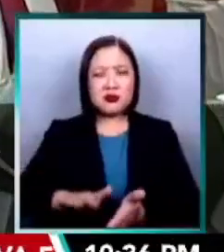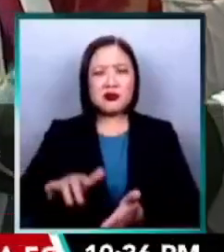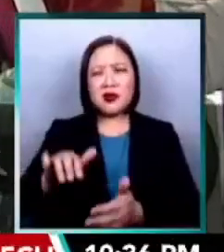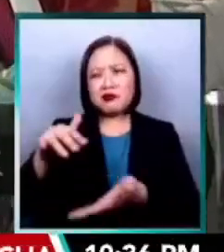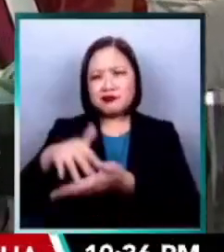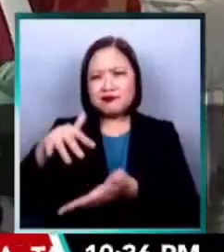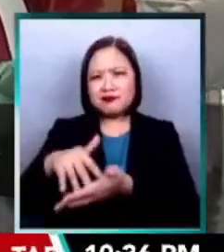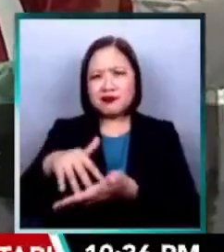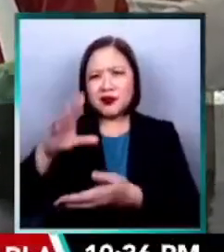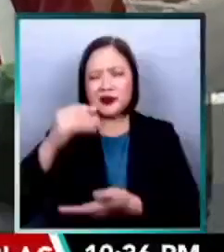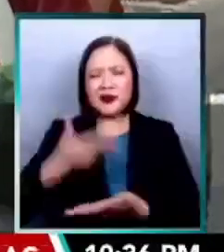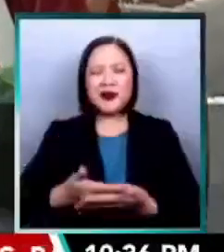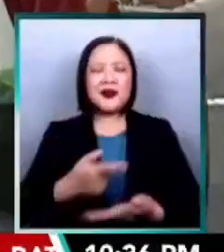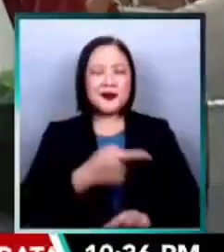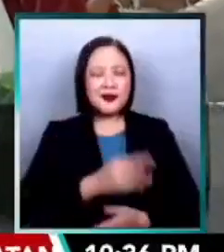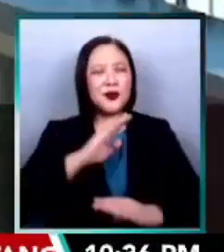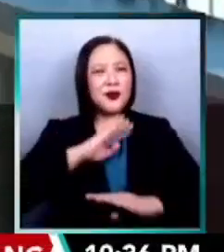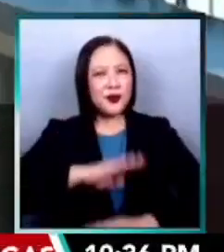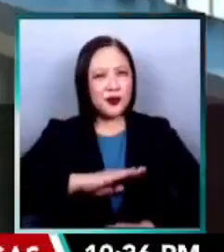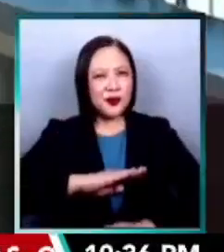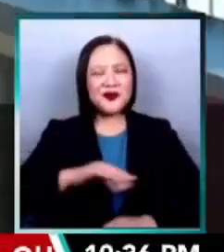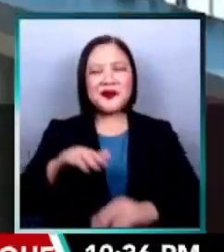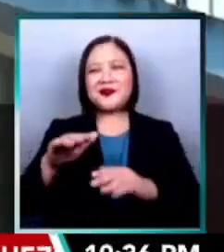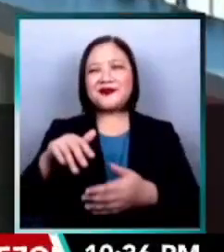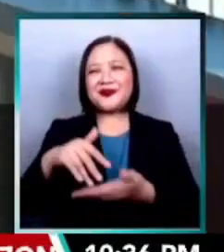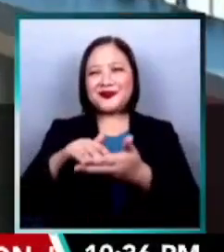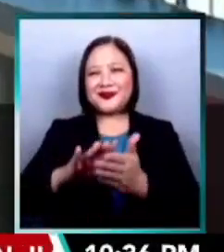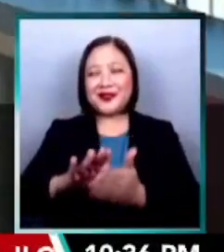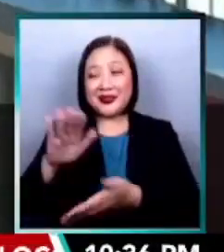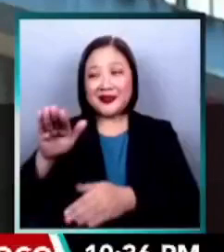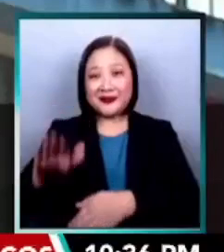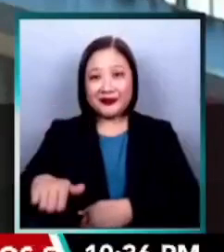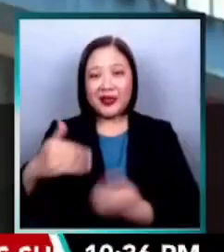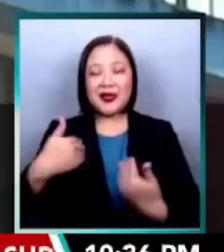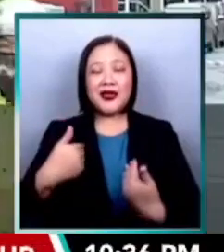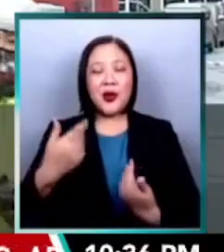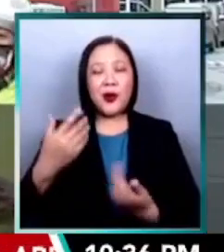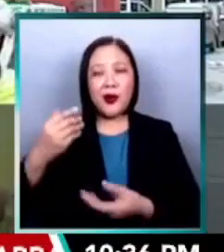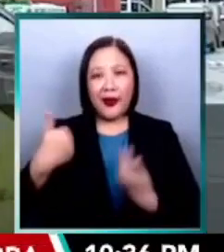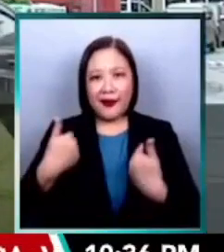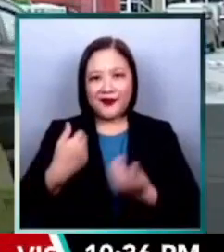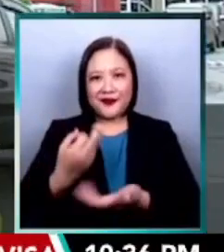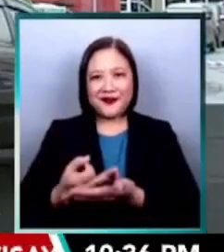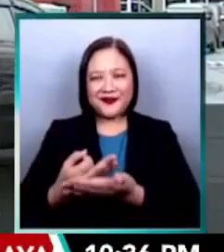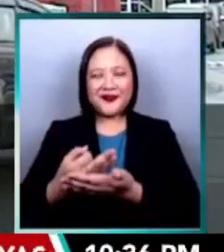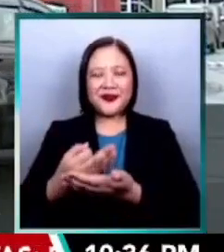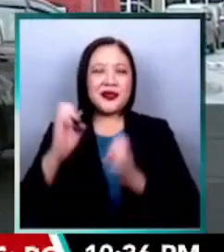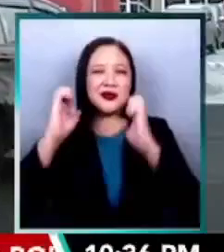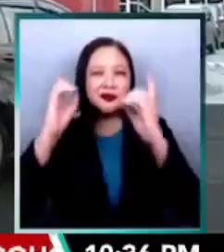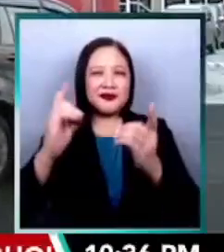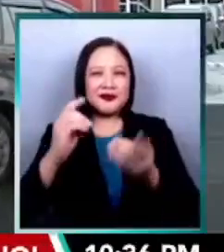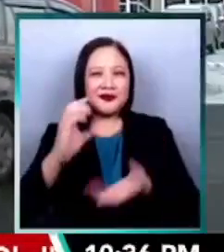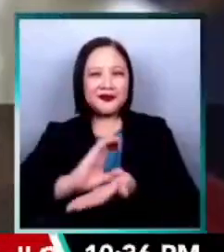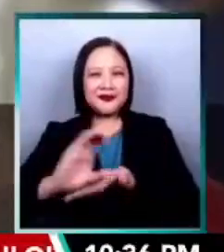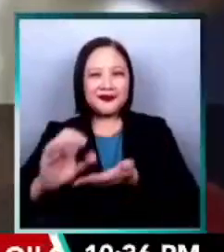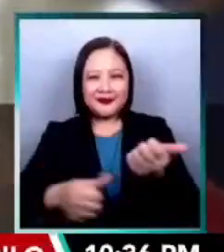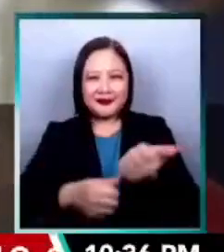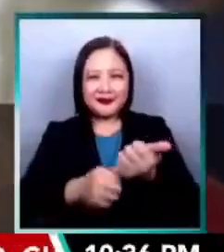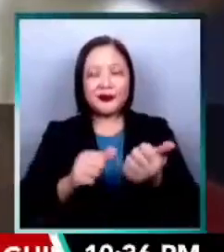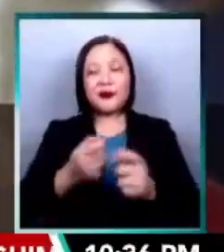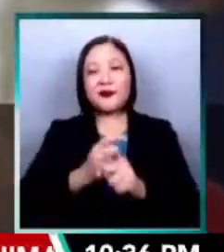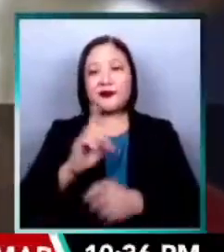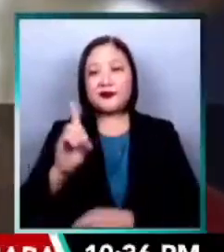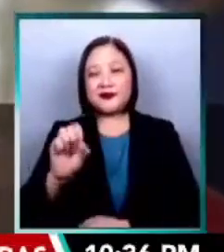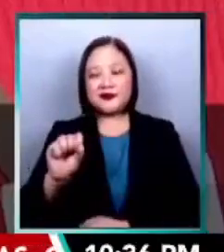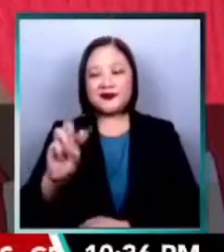nakahinga na raw siya at ang kanyang anak nang maluwag nang malamang maglalabas ng Educational Cash Assistance ang DSWD. Gusto talaga